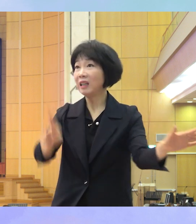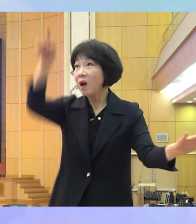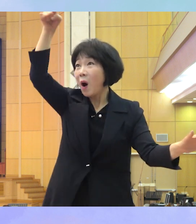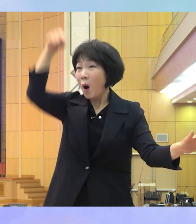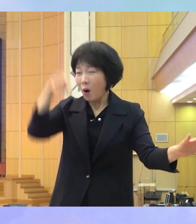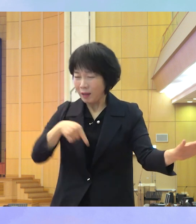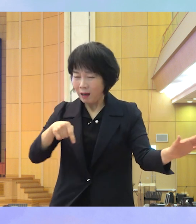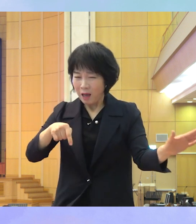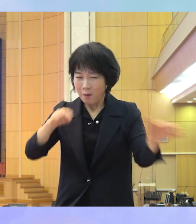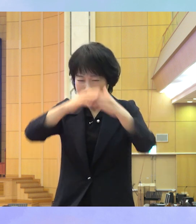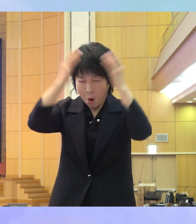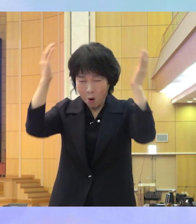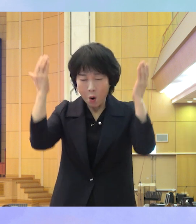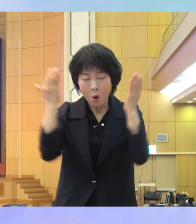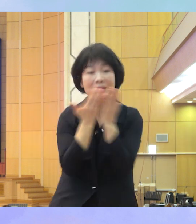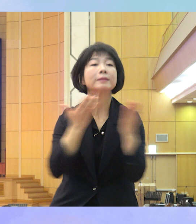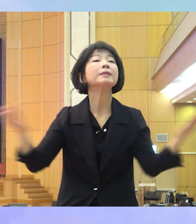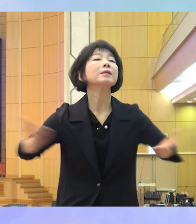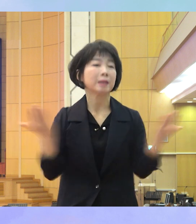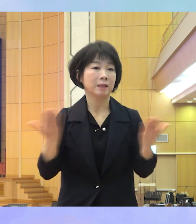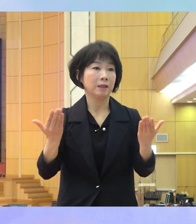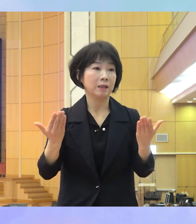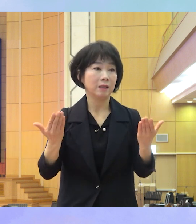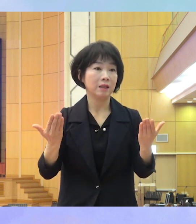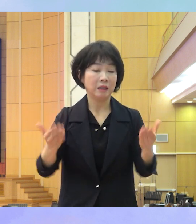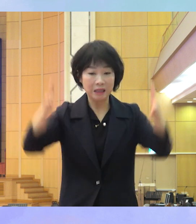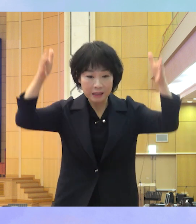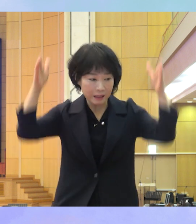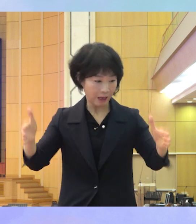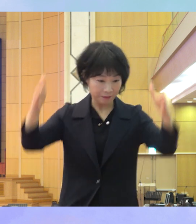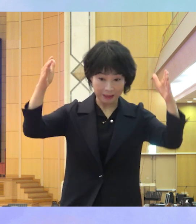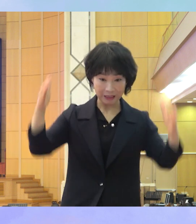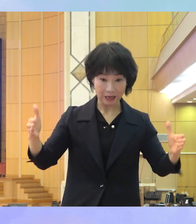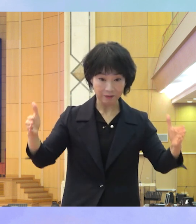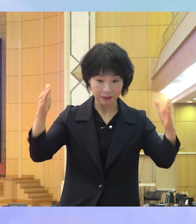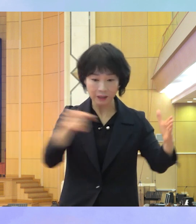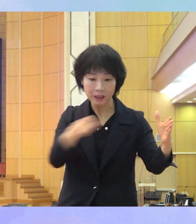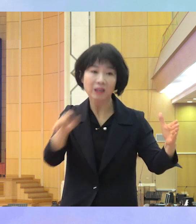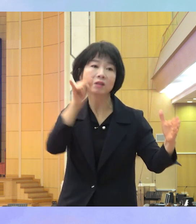천하의 범사에 기한이 있고